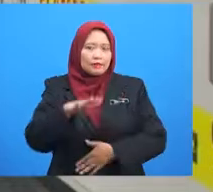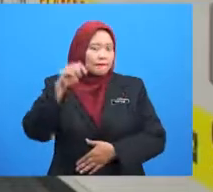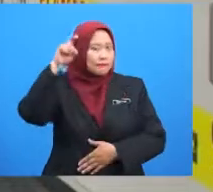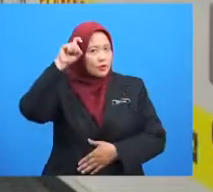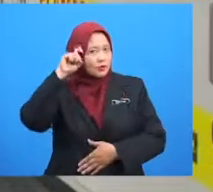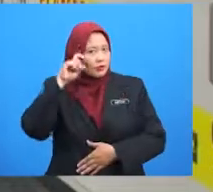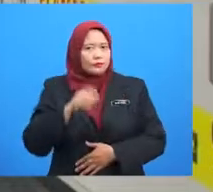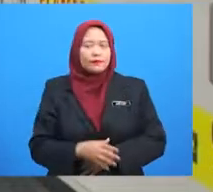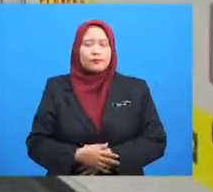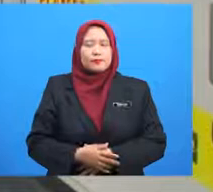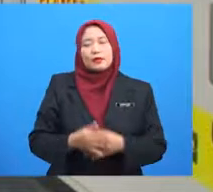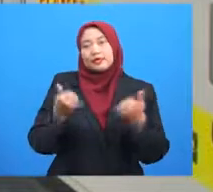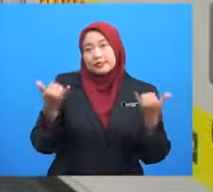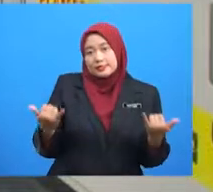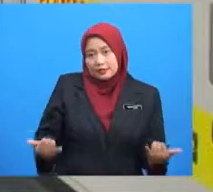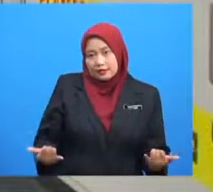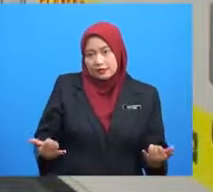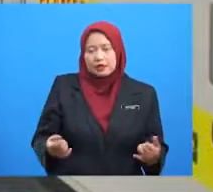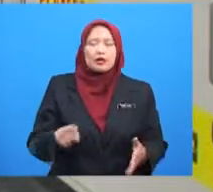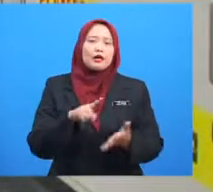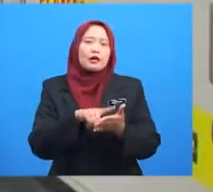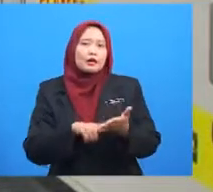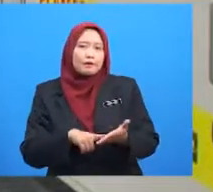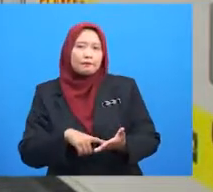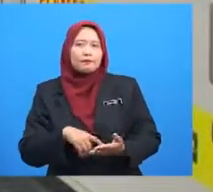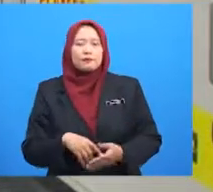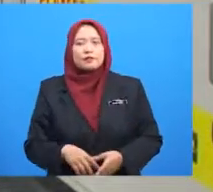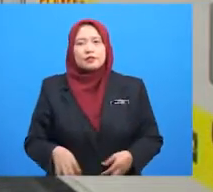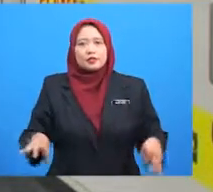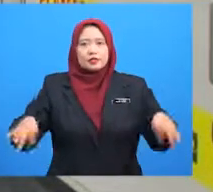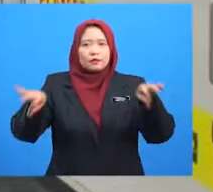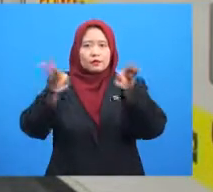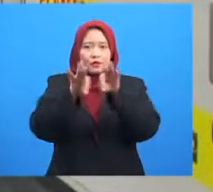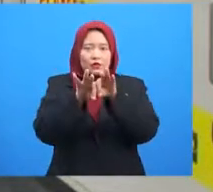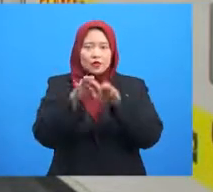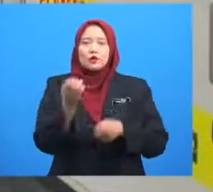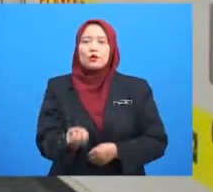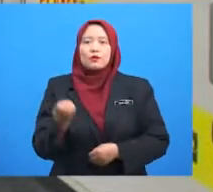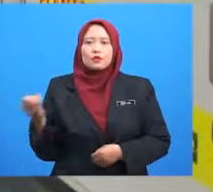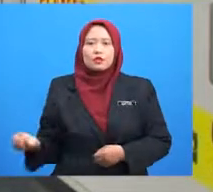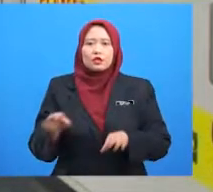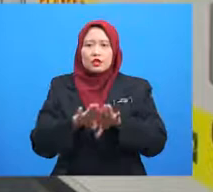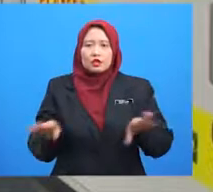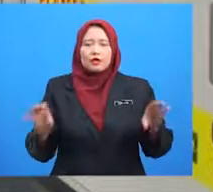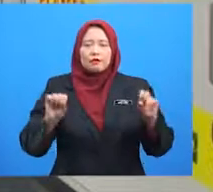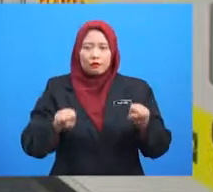Sekarang, apakah pula kepentingan objek yang tidak boleh menyerap air?